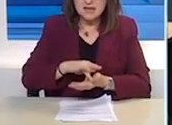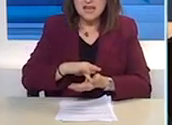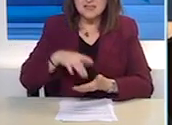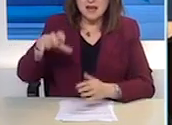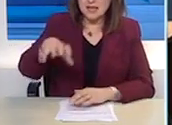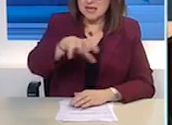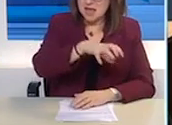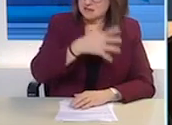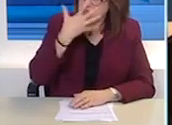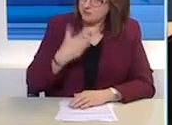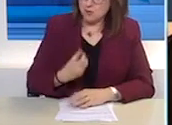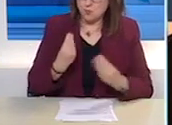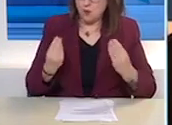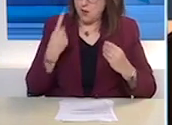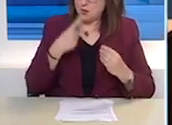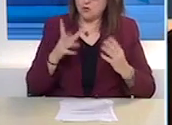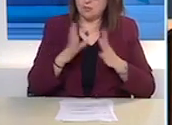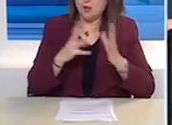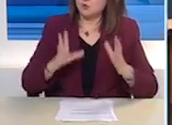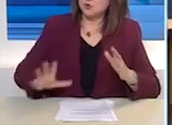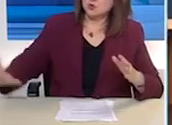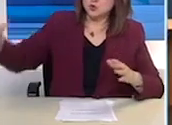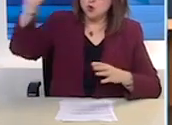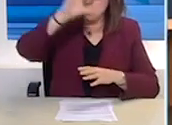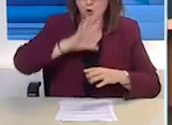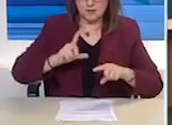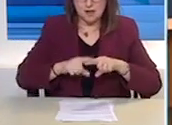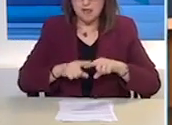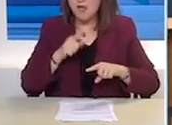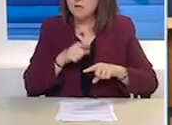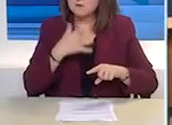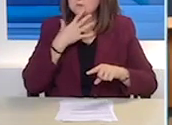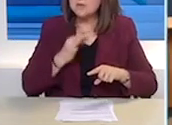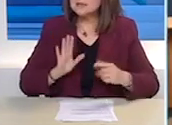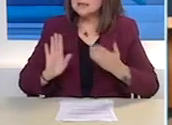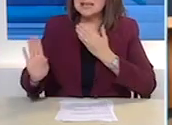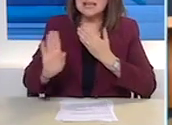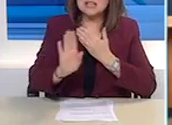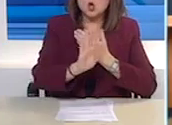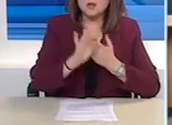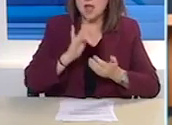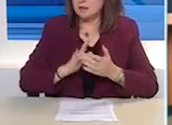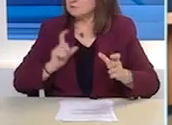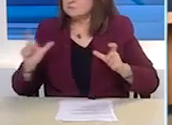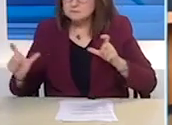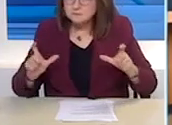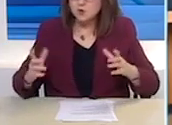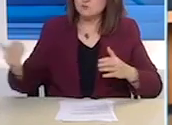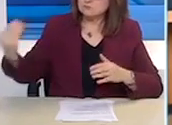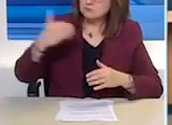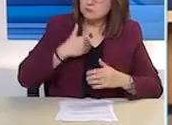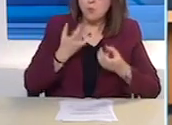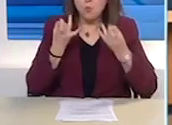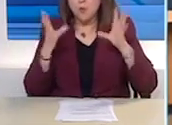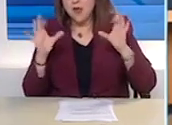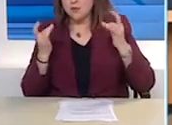γιατρό και εγγεγραμμένο πληθυσμό, τον οποίο φροντίζουν, ενώ οι υπηρεσίες τους προς τους πολίτες είναι δωρεάν. Σήμερα ανακοινώσατε